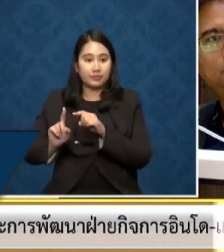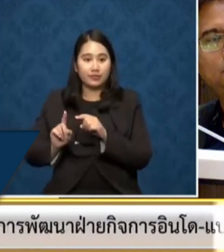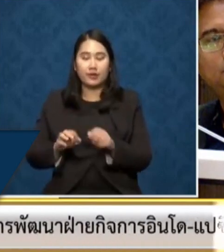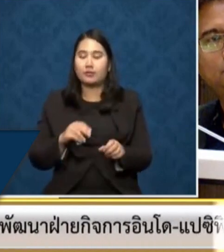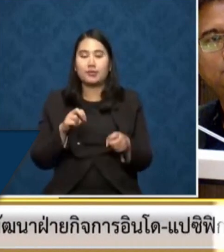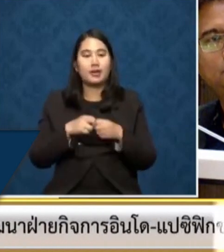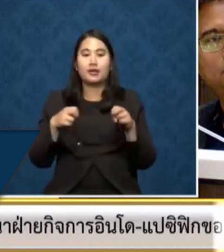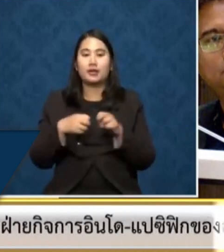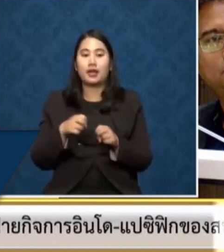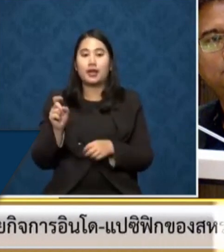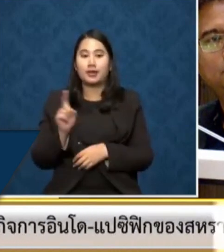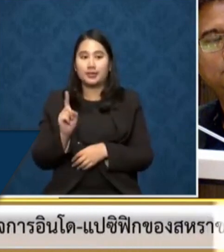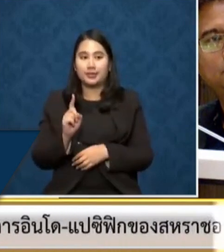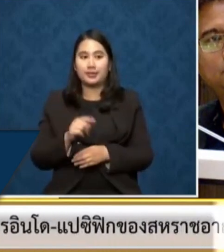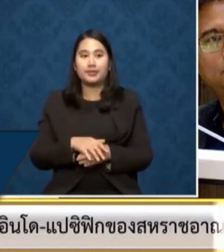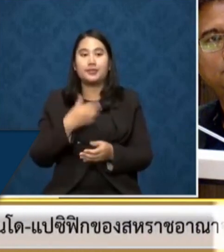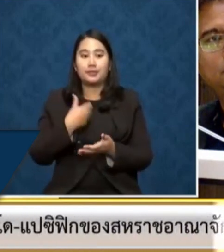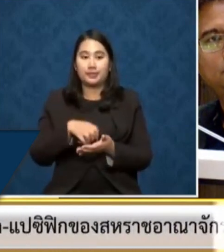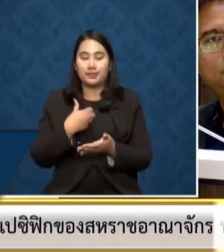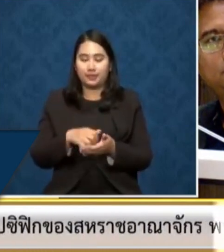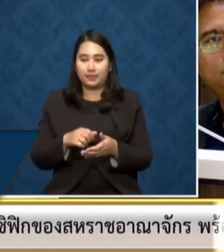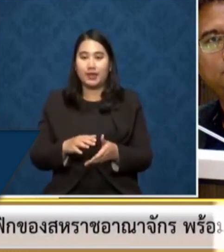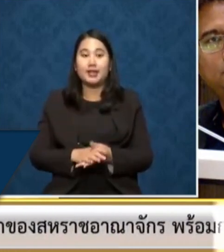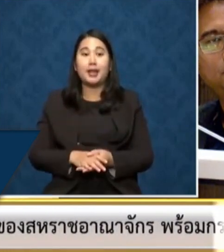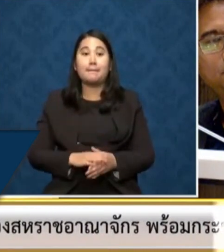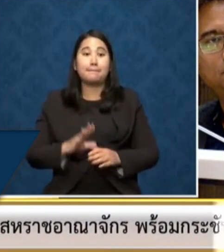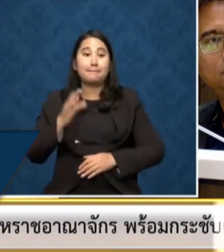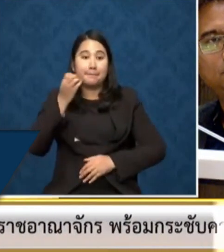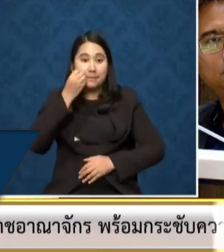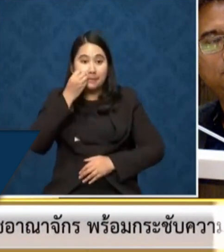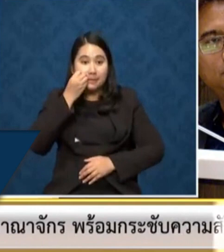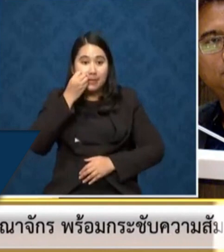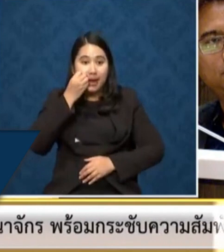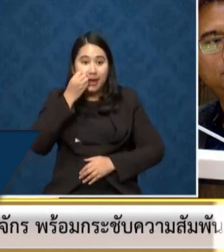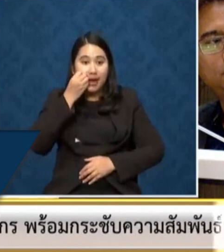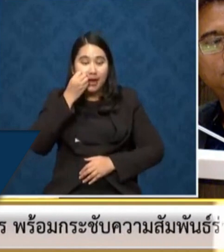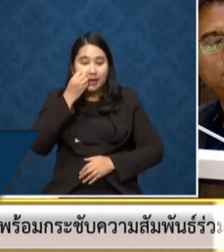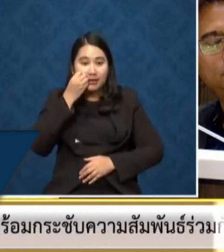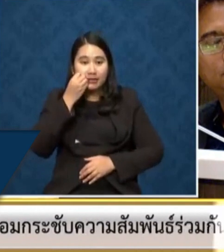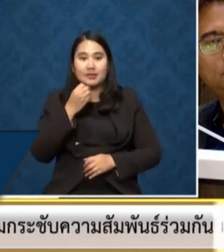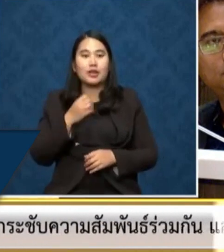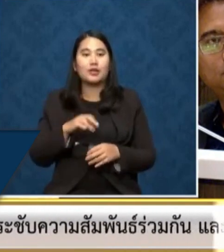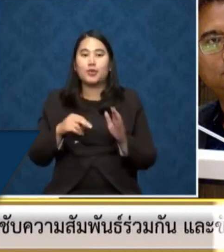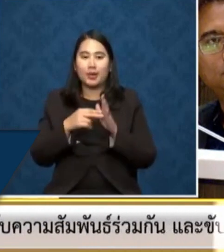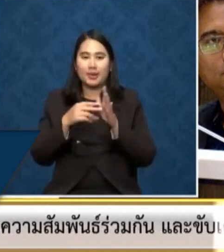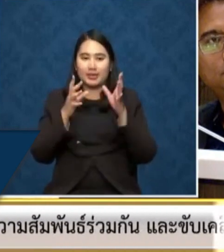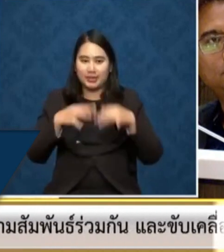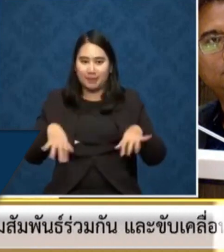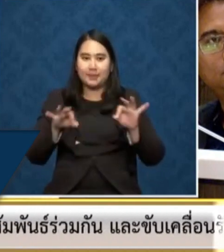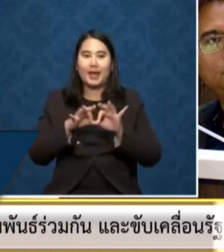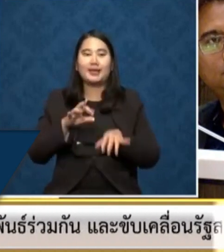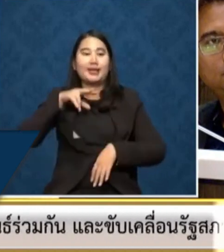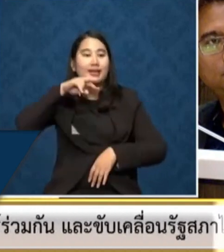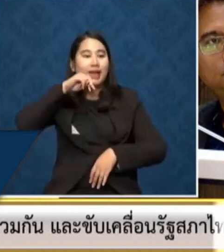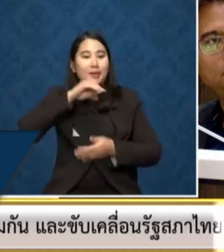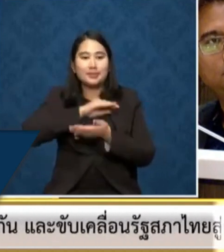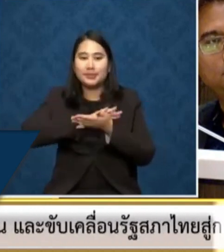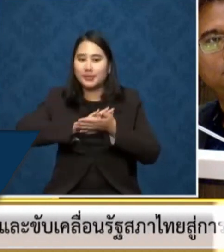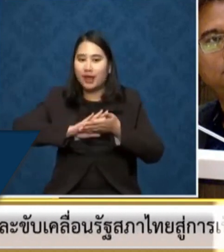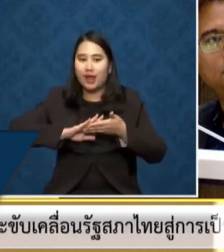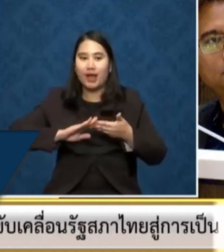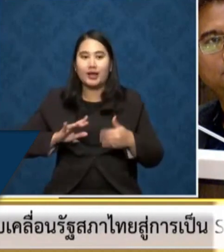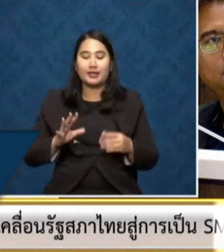ท่านประธานบ้านที่แท้จริงของสิ่งมีชีวิตในทะเลนั่นก็คือน้ำทะเลที่ใสสะอาดดินและ